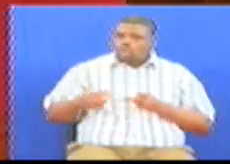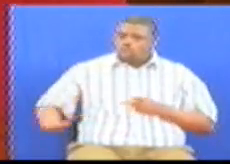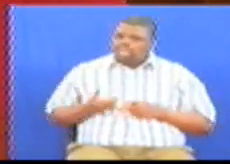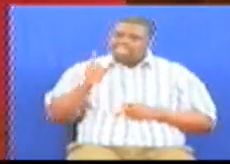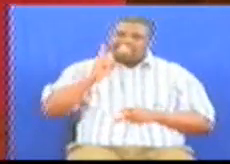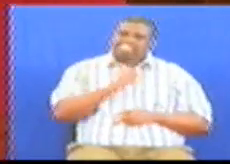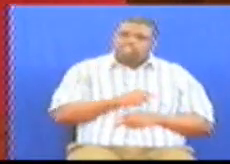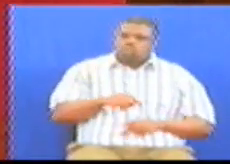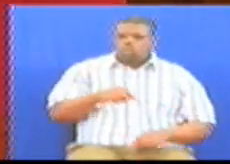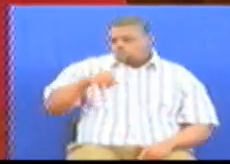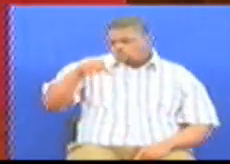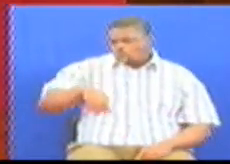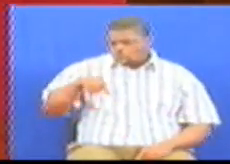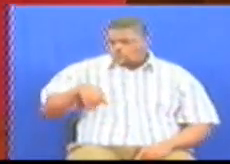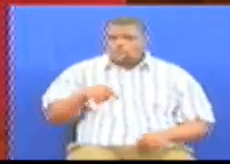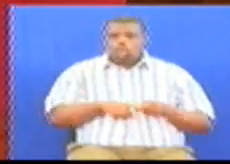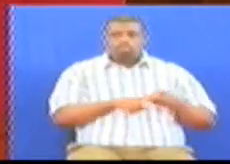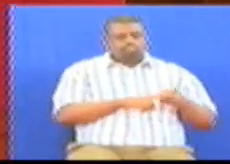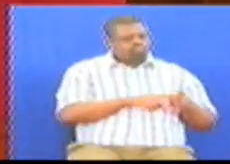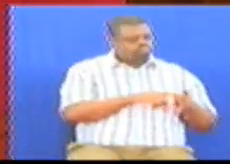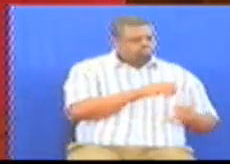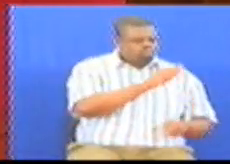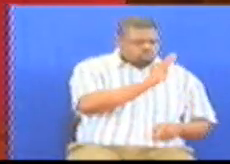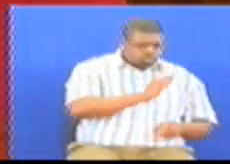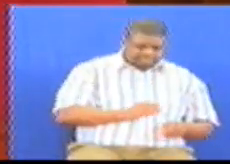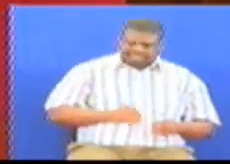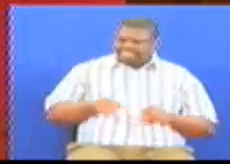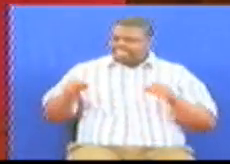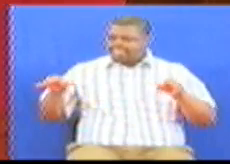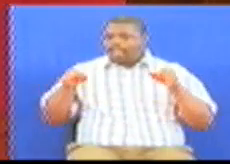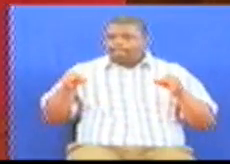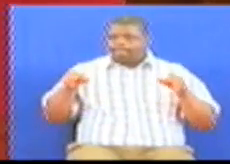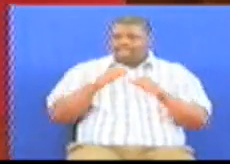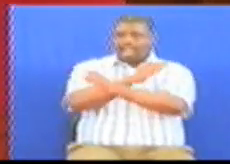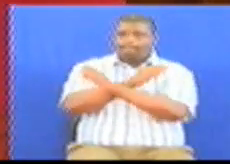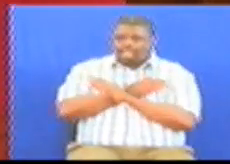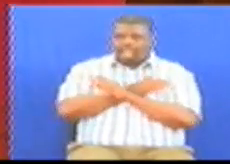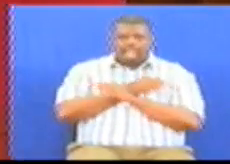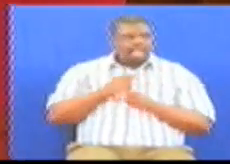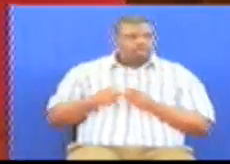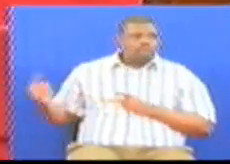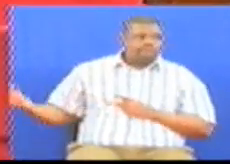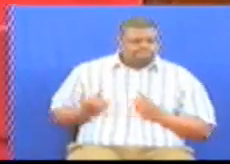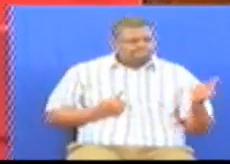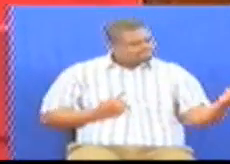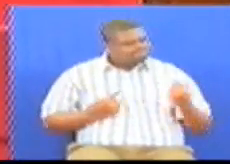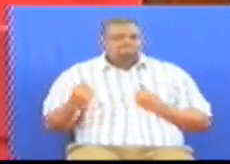kutoka Burundi, kutoka Zambia. Ndio hiyo mji ambao uko mpakani. Kwa hiyo naomba kituo cha afya kijengwe pale.